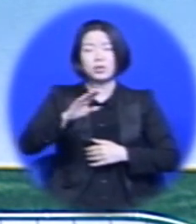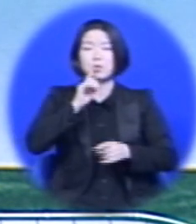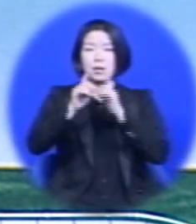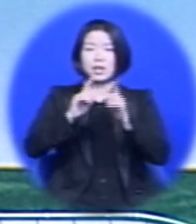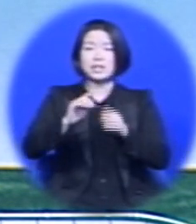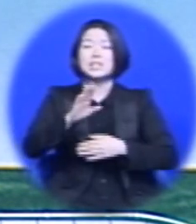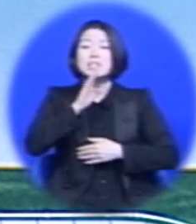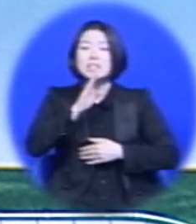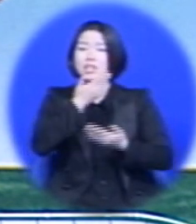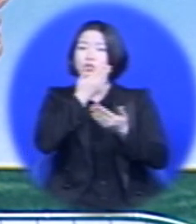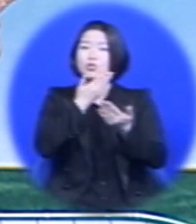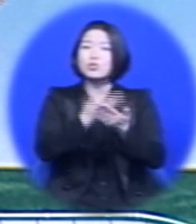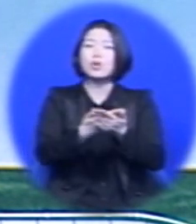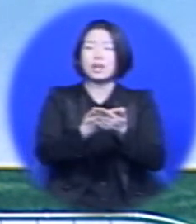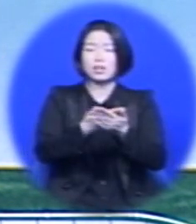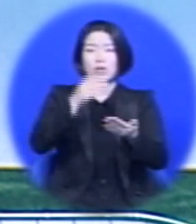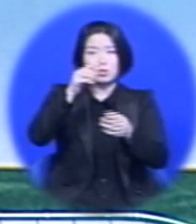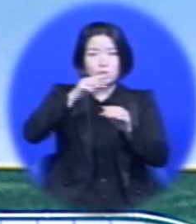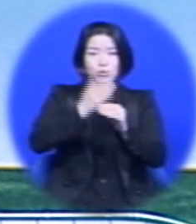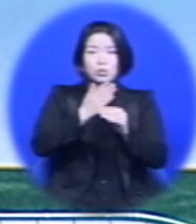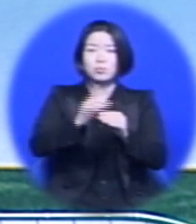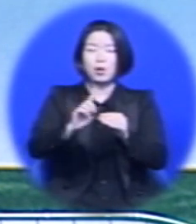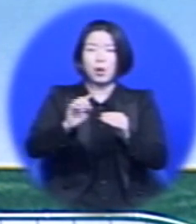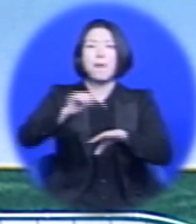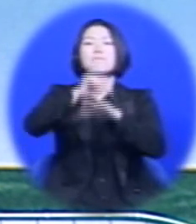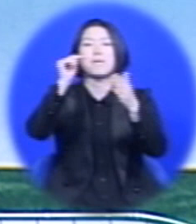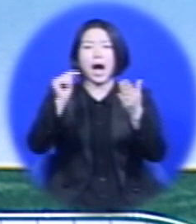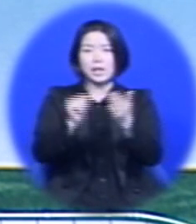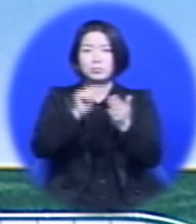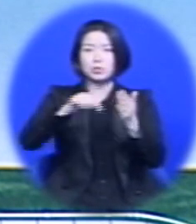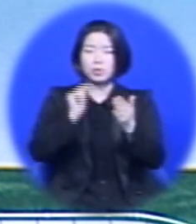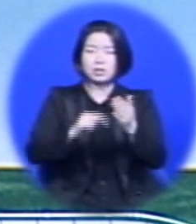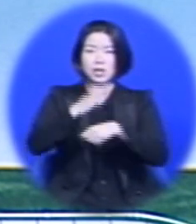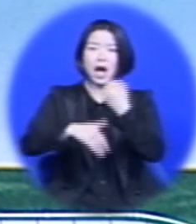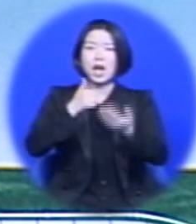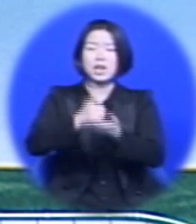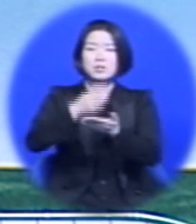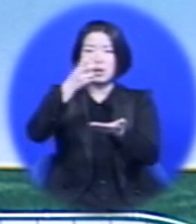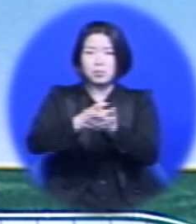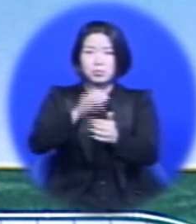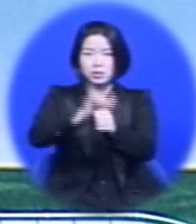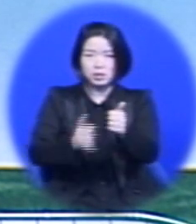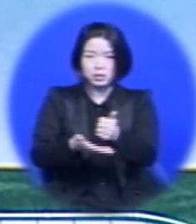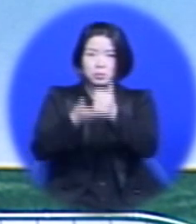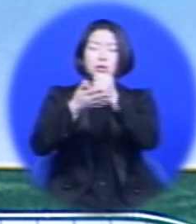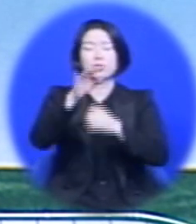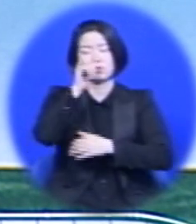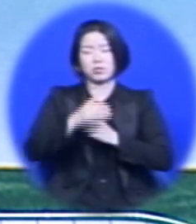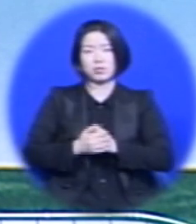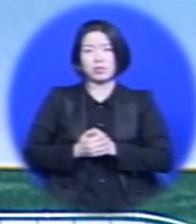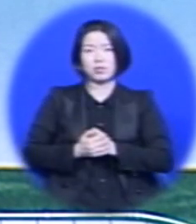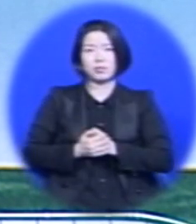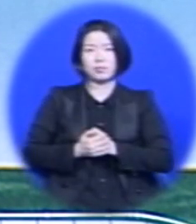중요한 심 은 마음으로는 하나님의 법을 섬기고 마음으로는 하나님의 법을